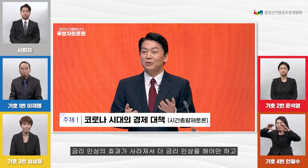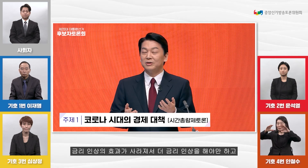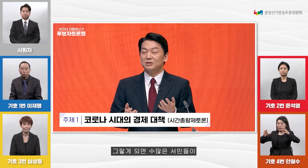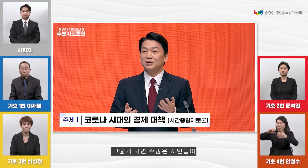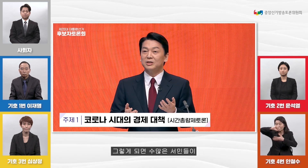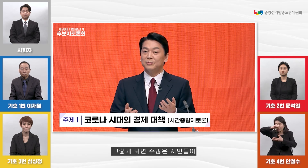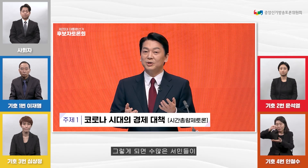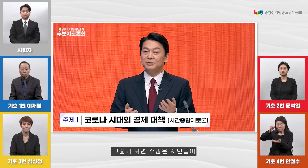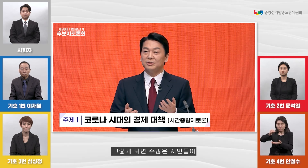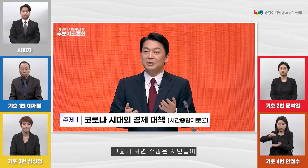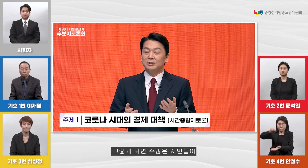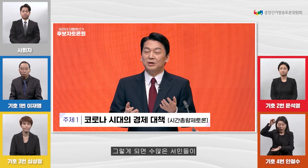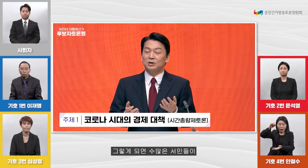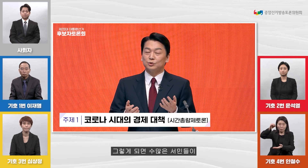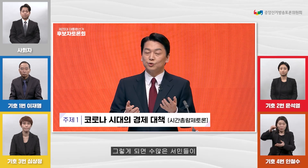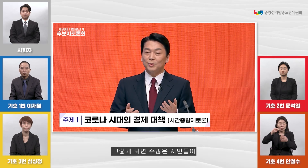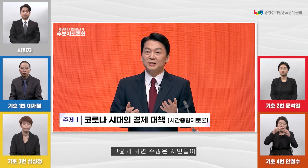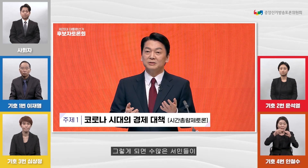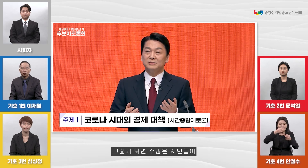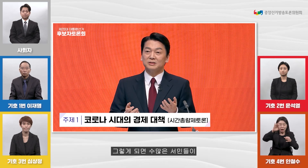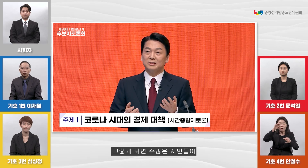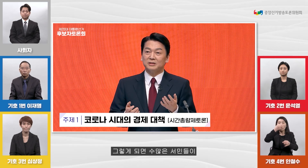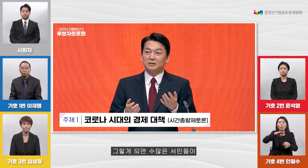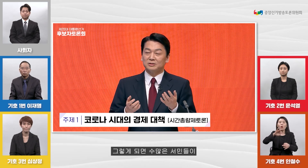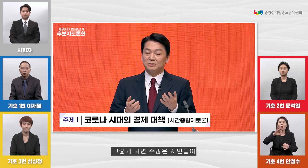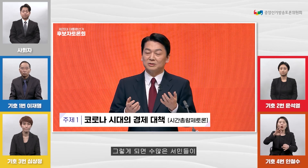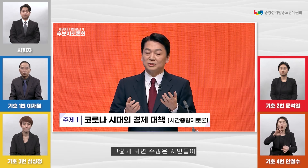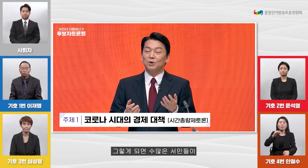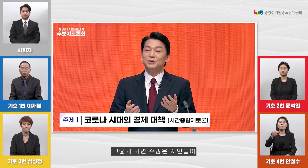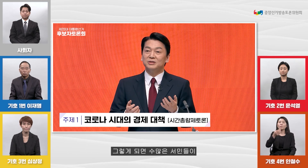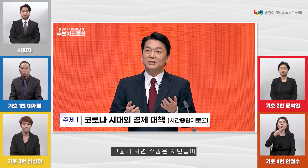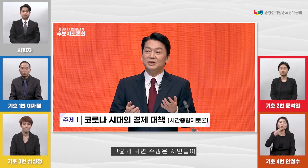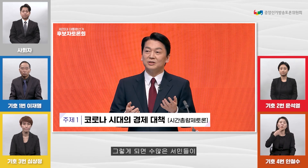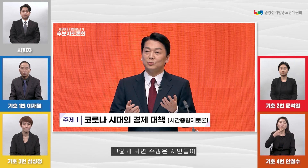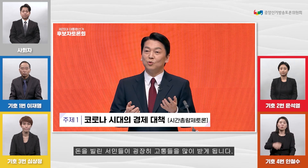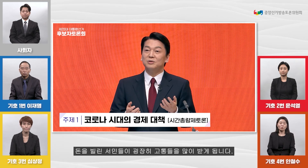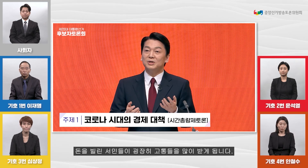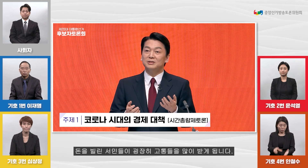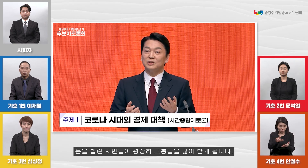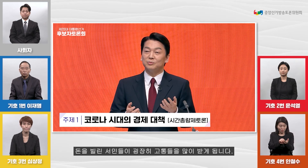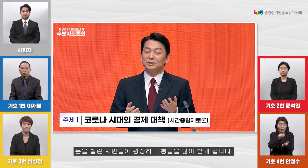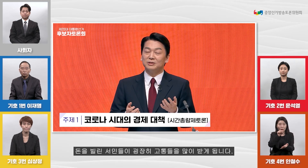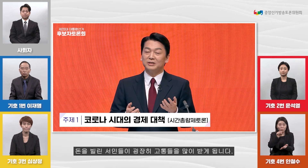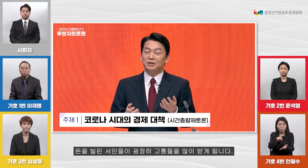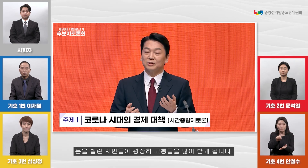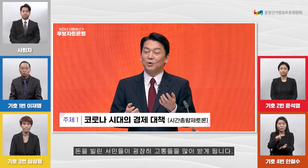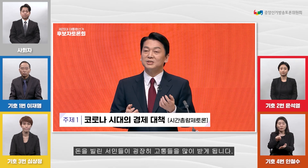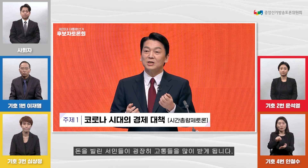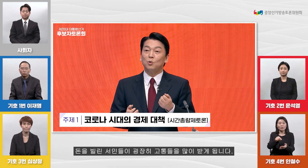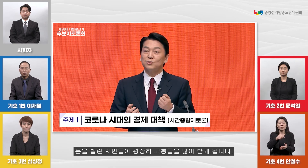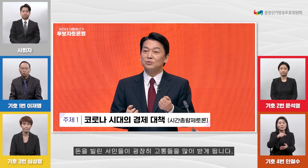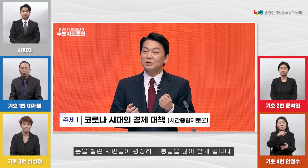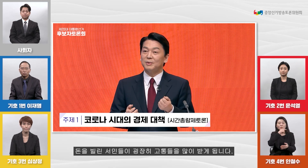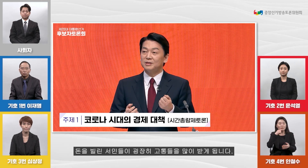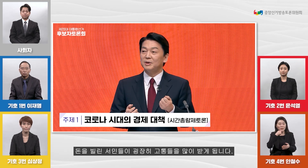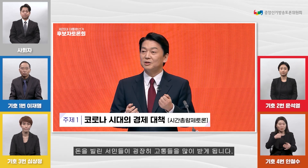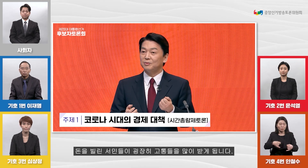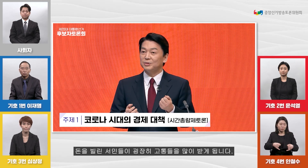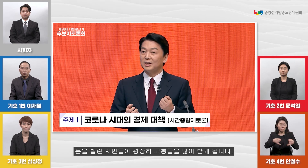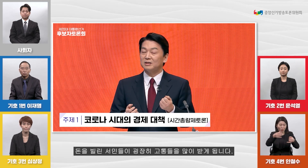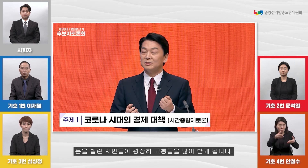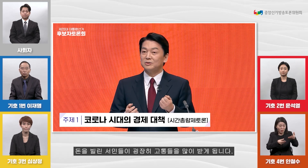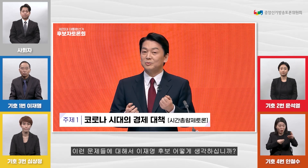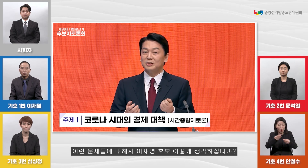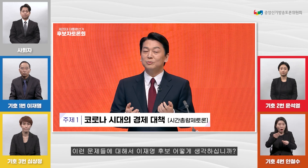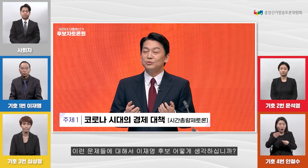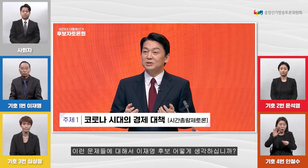되고 그렇게 되면 수많은 그 서민들이 돈을 빌린 서민들이 굉장히 고통들을 많이 받게